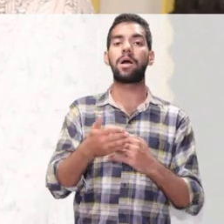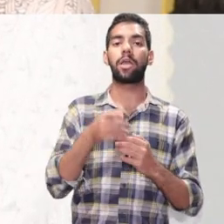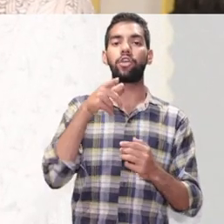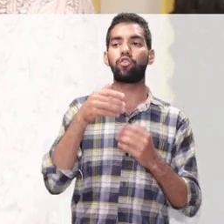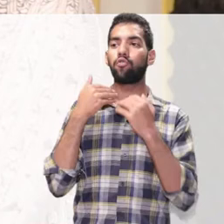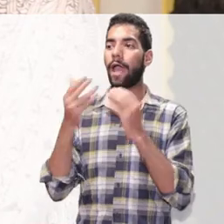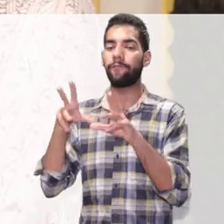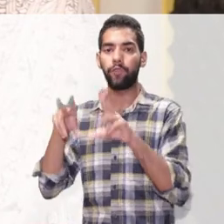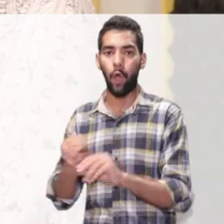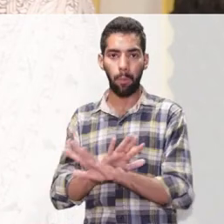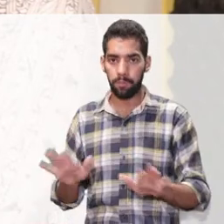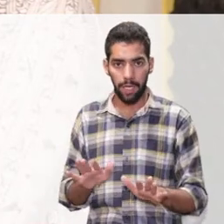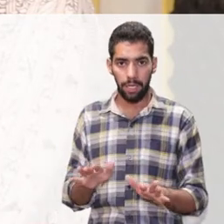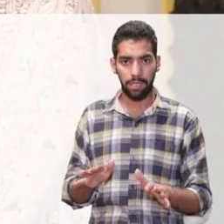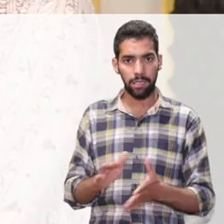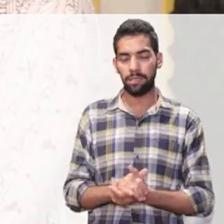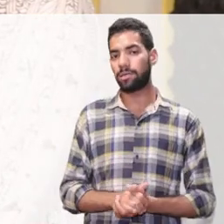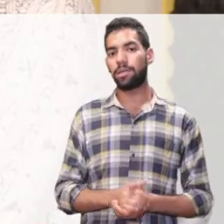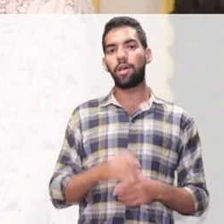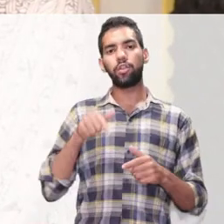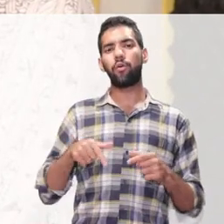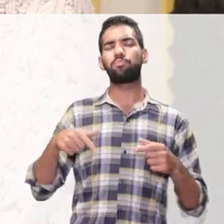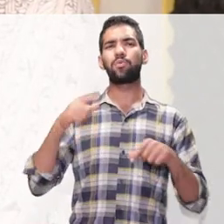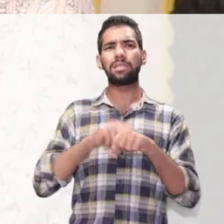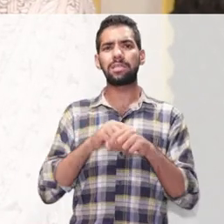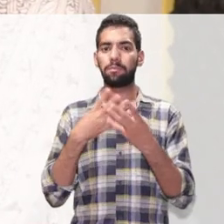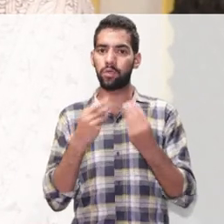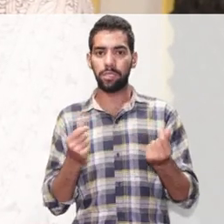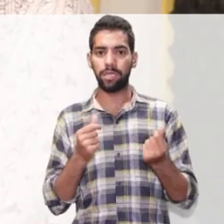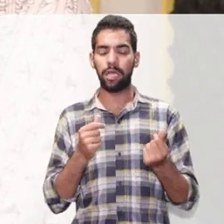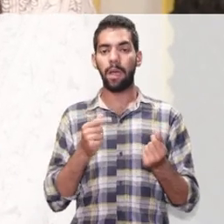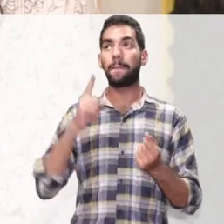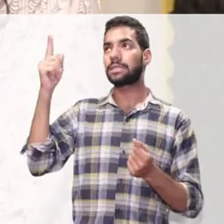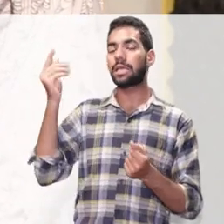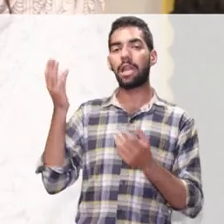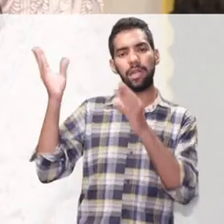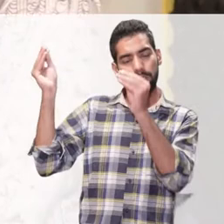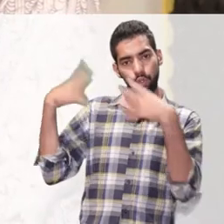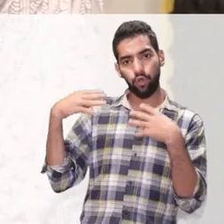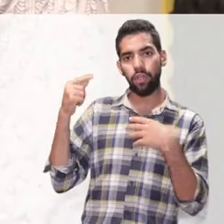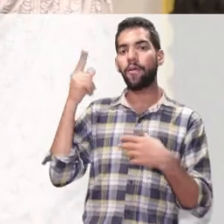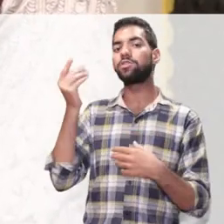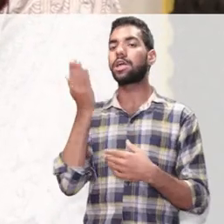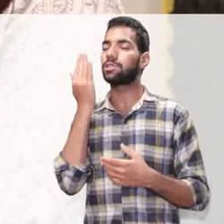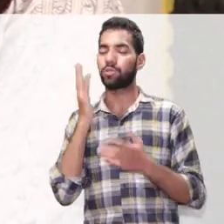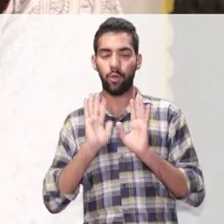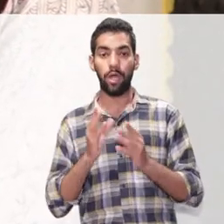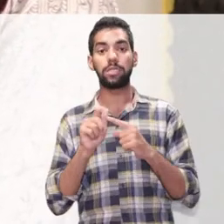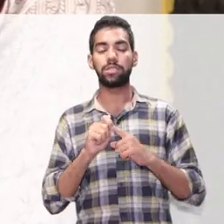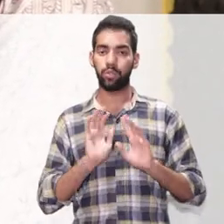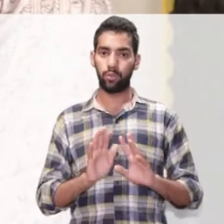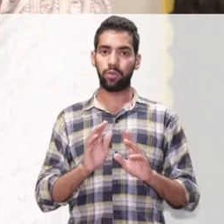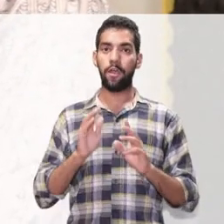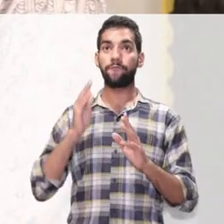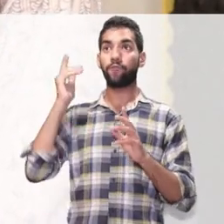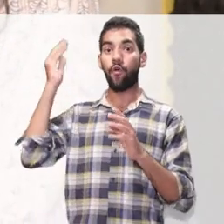है इसके आप शक्कर करें जो आपको दिया वरना अल्लाह ताला ने आप उसका विश करें आप अगर अपने ब्लेसिंग्स